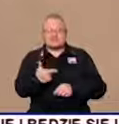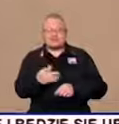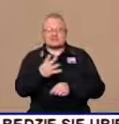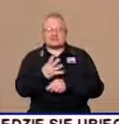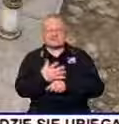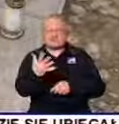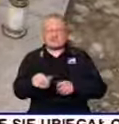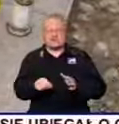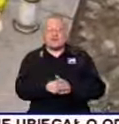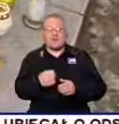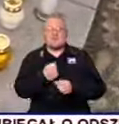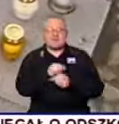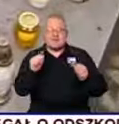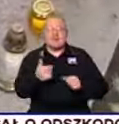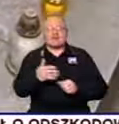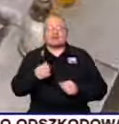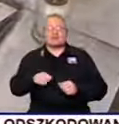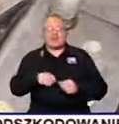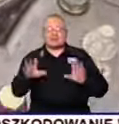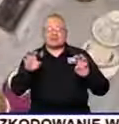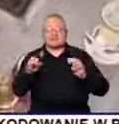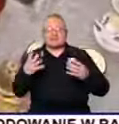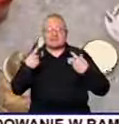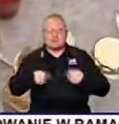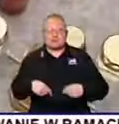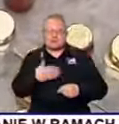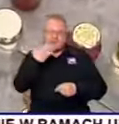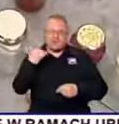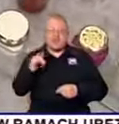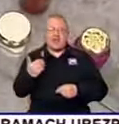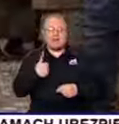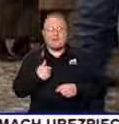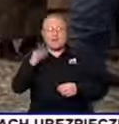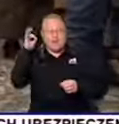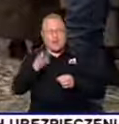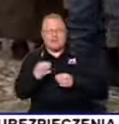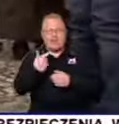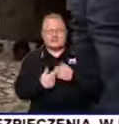1942-45. Do wyzwolenia doczekało 900 osób. Nie wiadomo, jaka była dokładna liczba